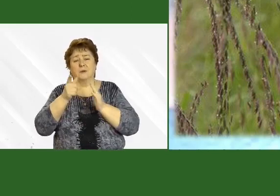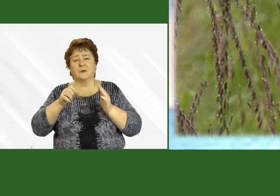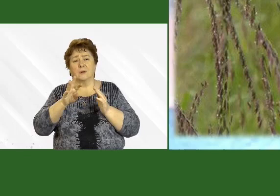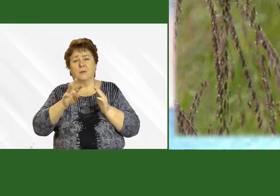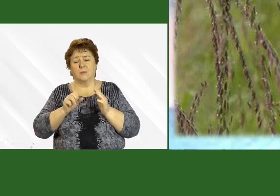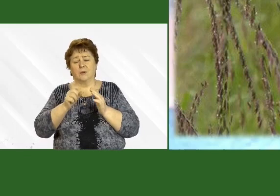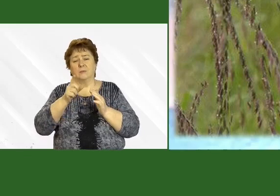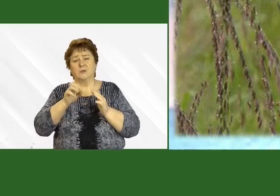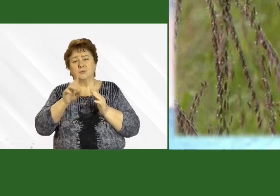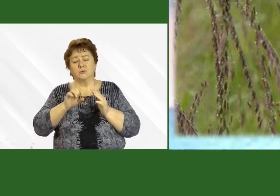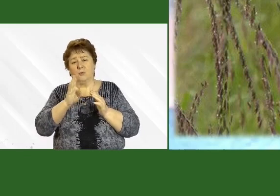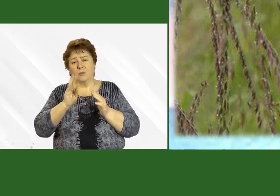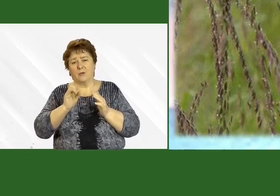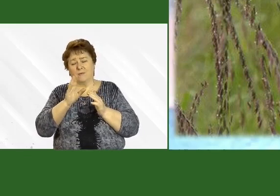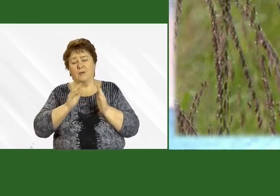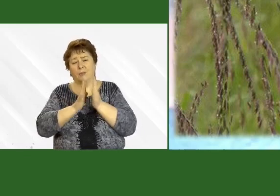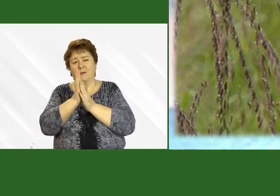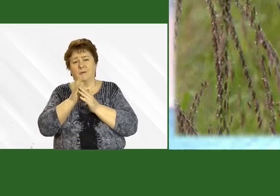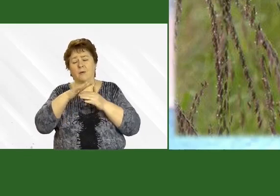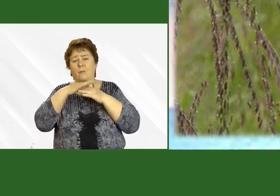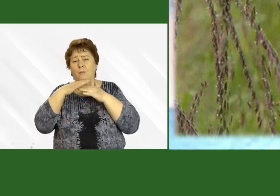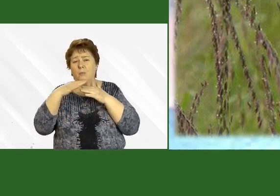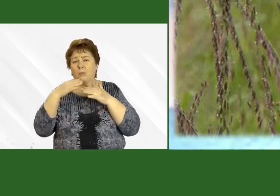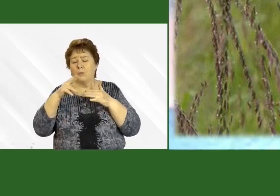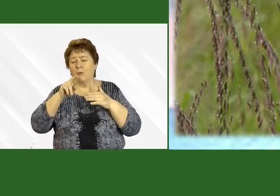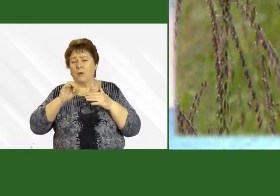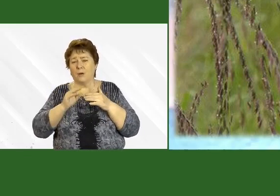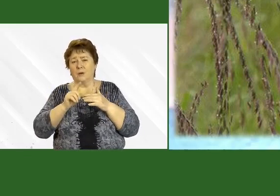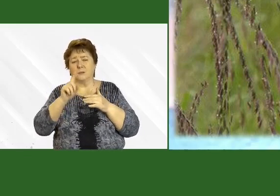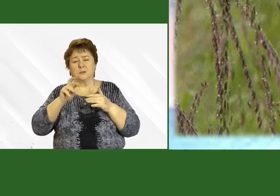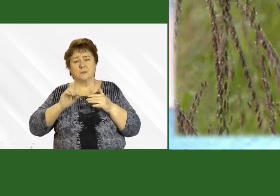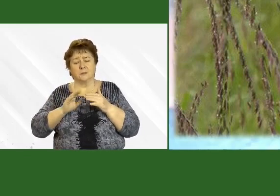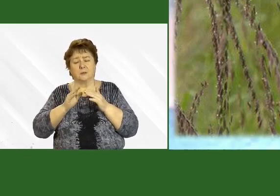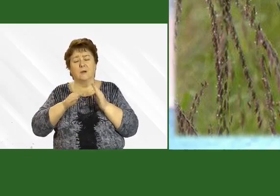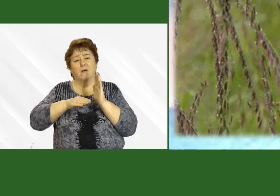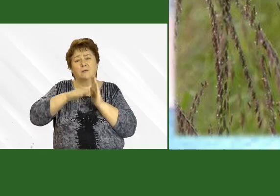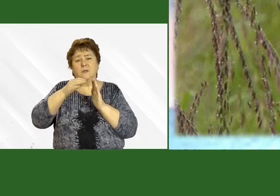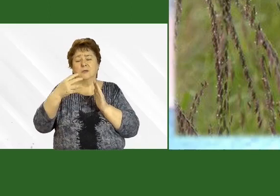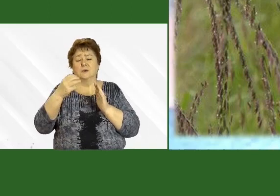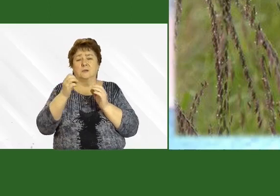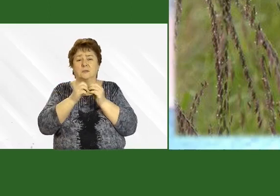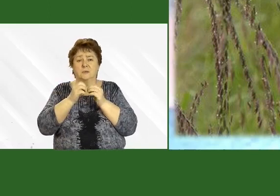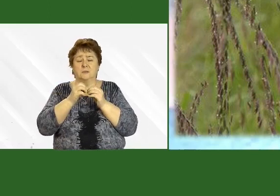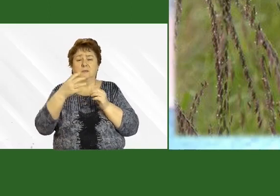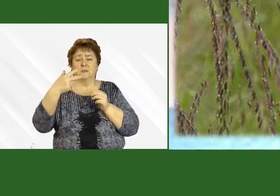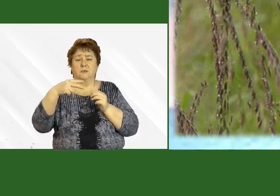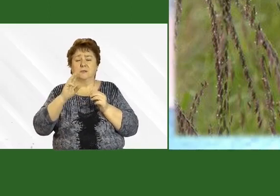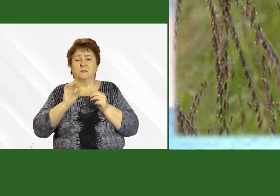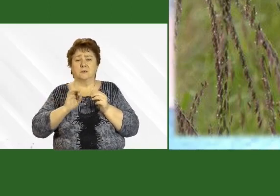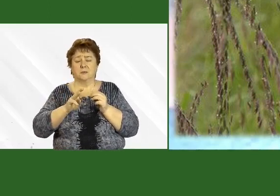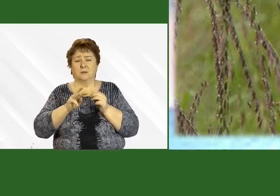и безумного трава многолетний злак высотой всего лишь 10 30 сантиметров